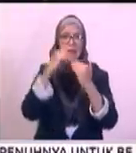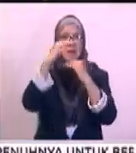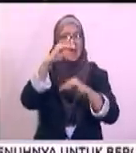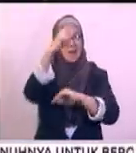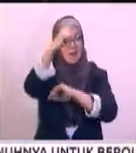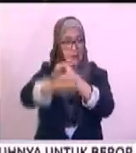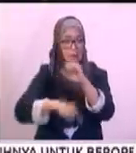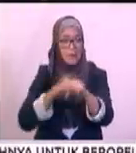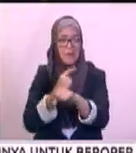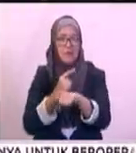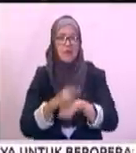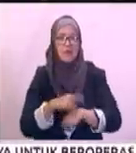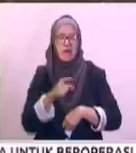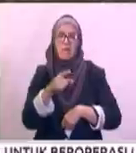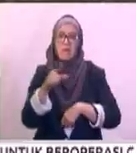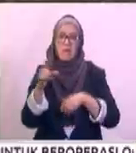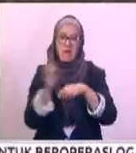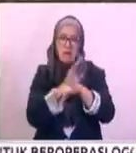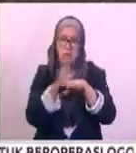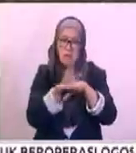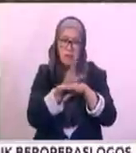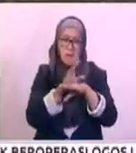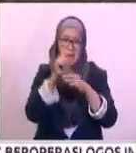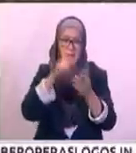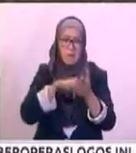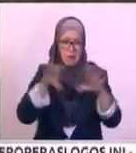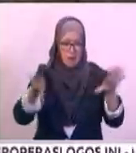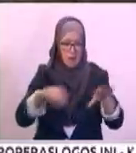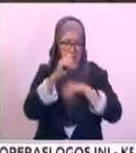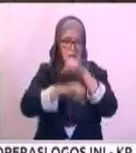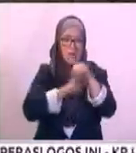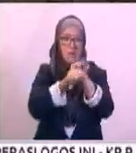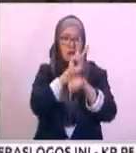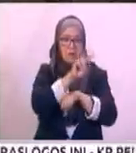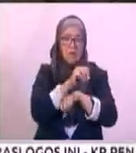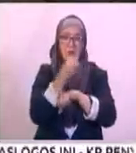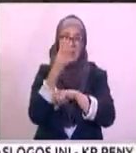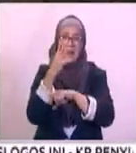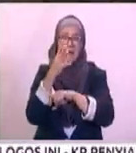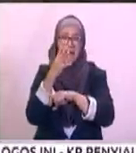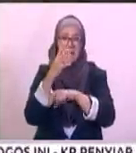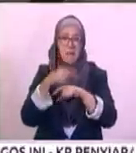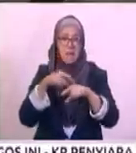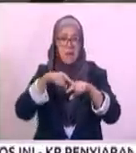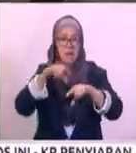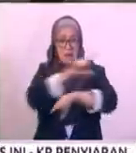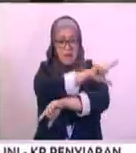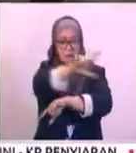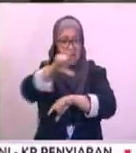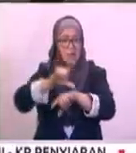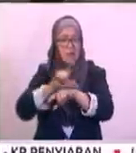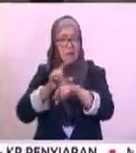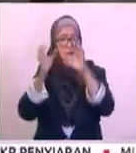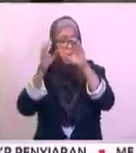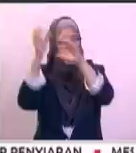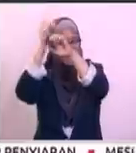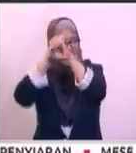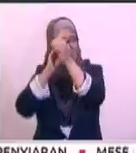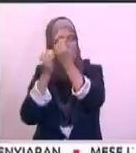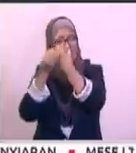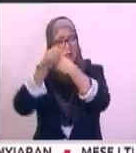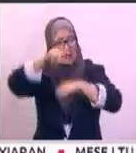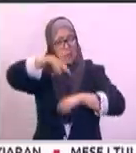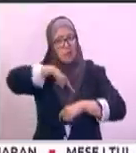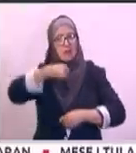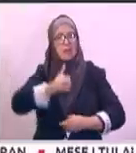projek ternakan ayam pedaging sejak 2014 di kawasan ladang sawit miliknya sendiri. Beliau merupakan antara peneroka dan anak